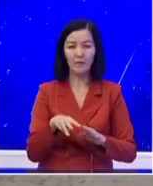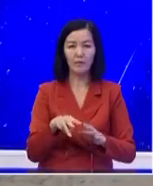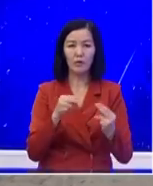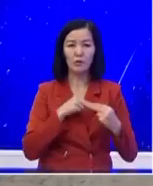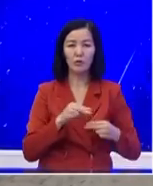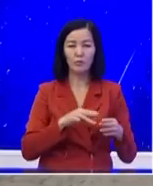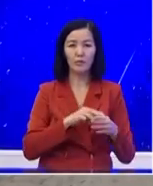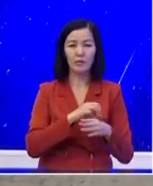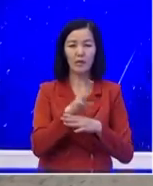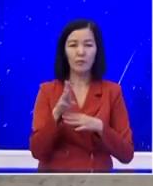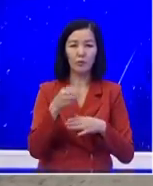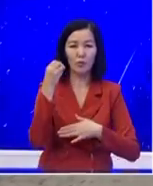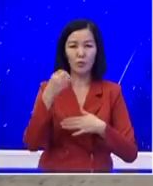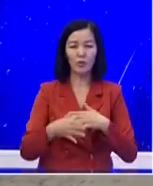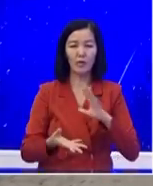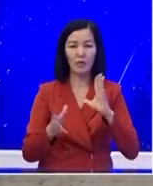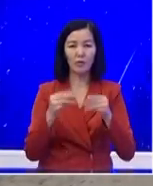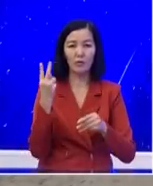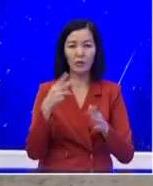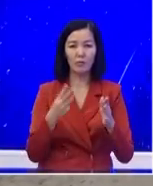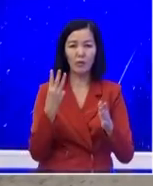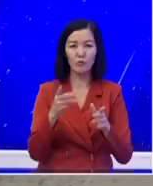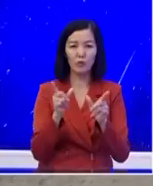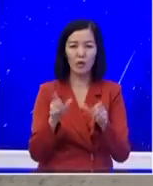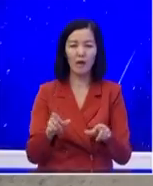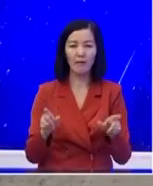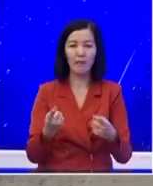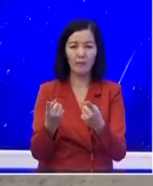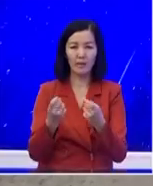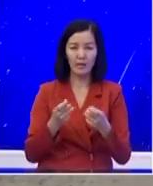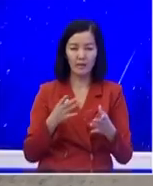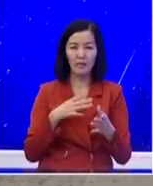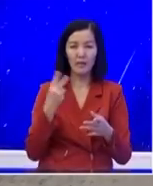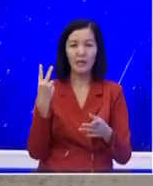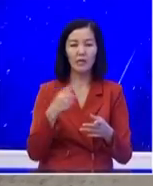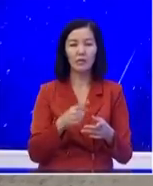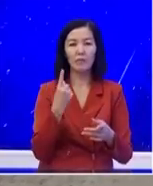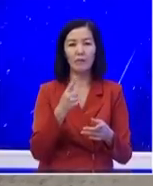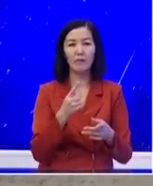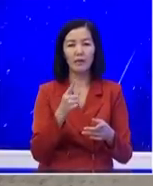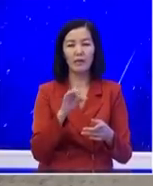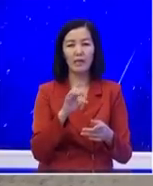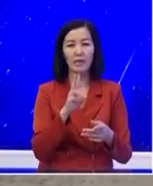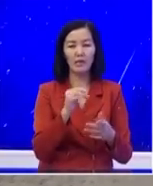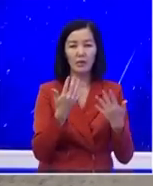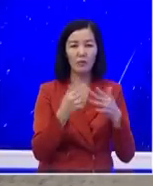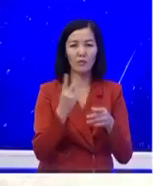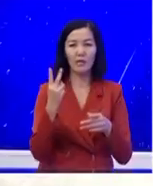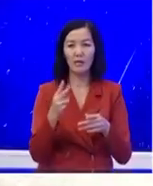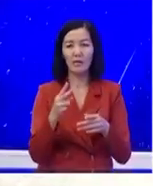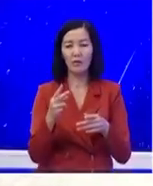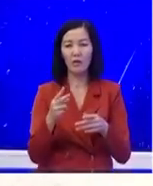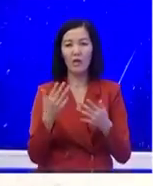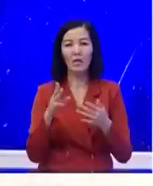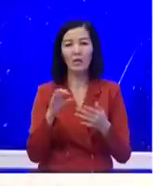қамту орталығынан округ бойынша 23 адам тартылған. Оның 21-і Екаш ауылында, 2-і Тополёк ауылында.